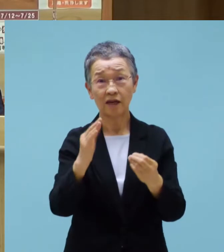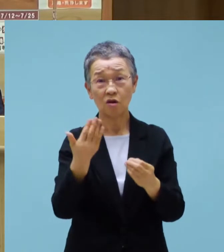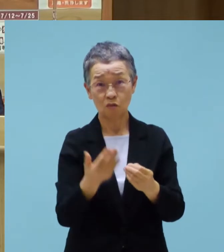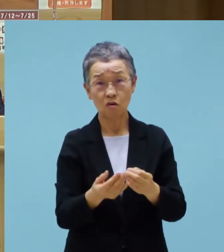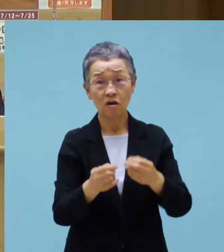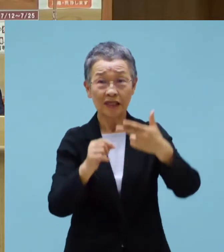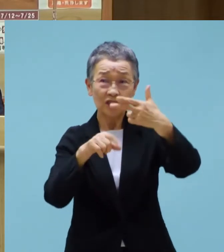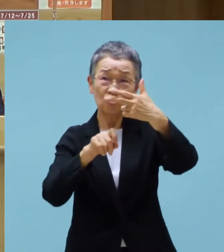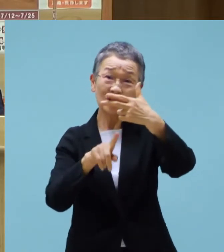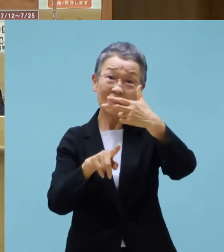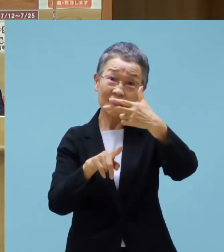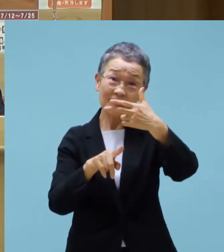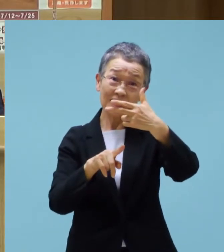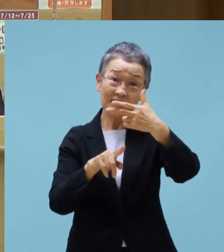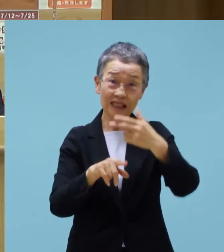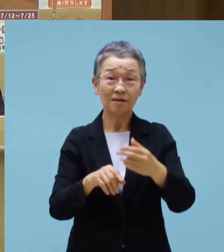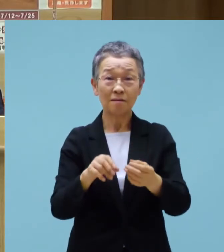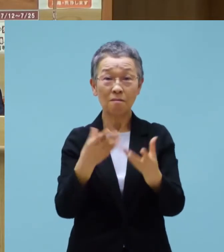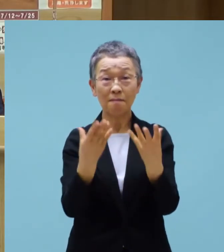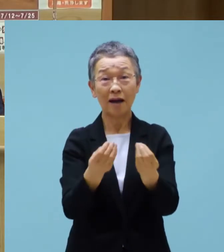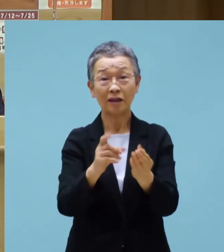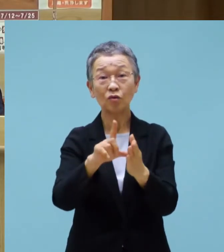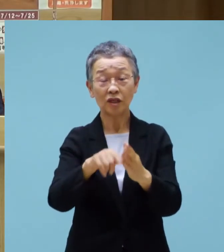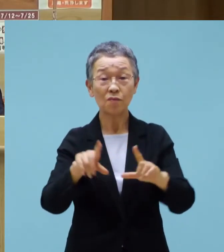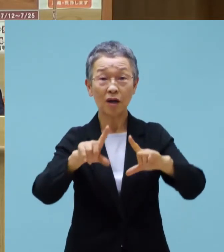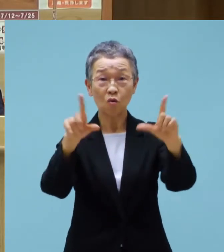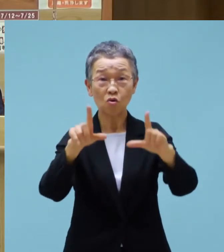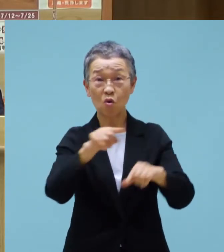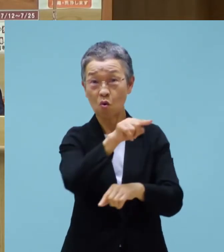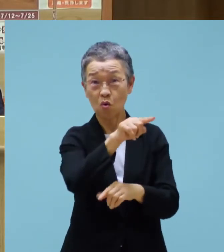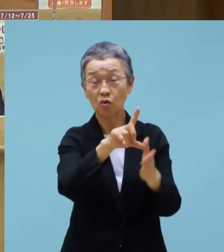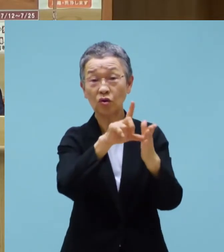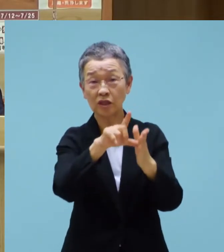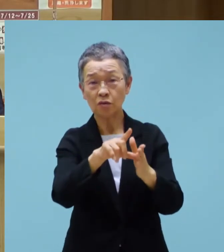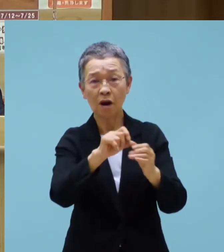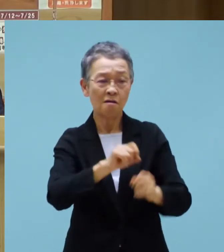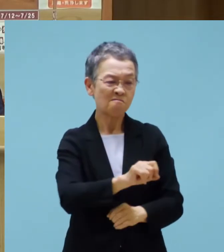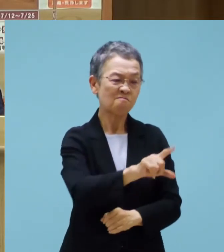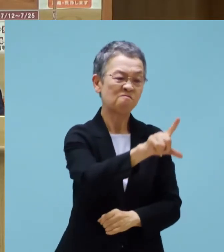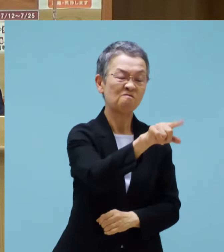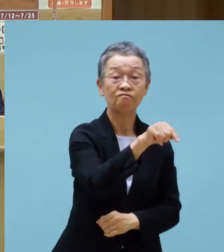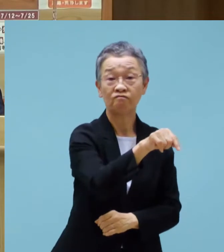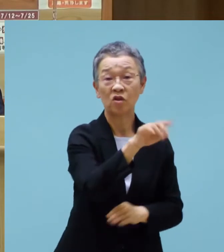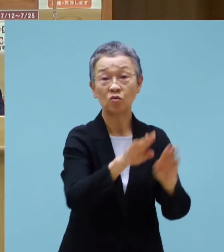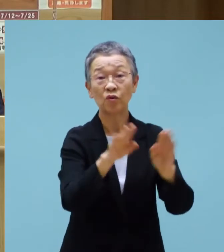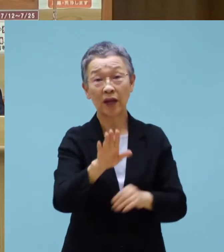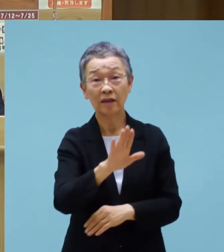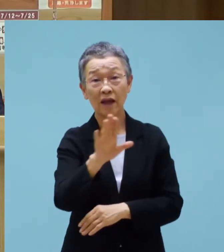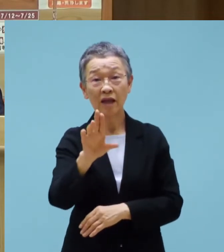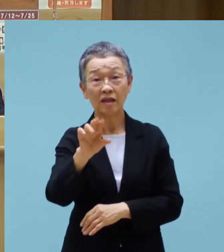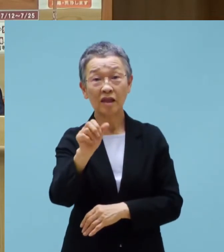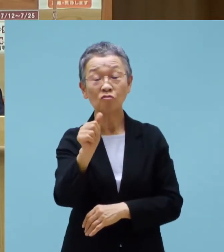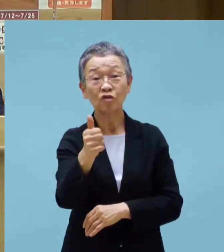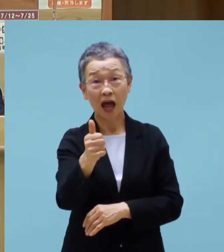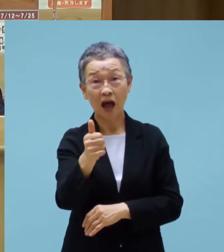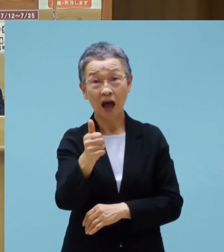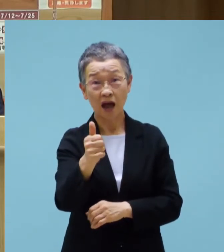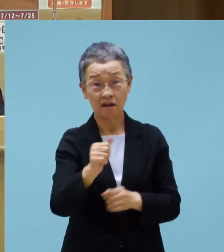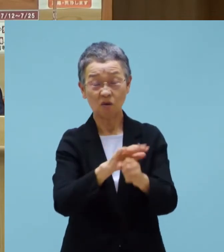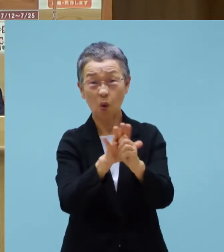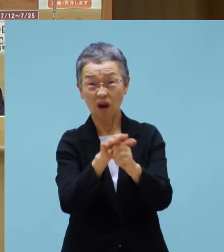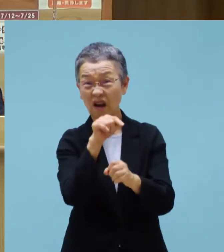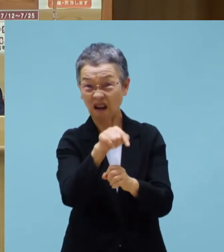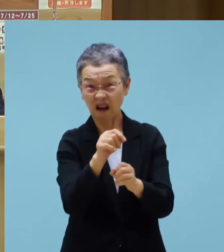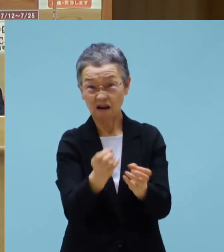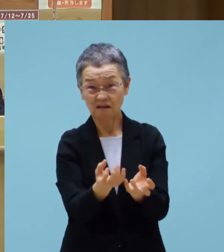るときにはですね、もうすでに東京でも増加傾向が出ていて、デルタ株の懸念も出ていた、そういう中